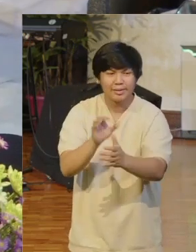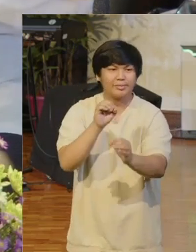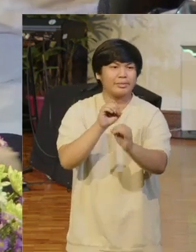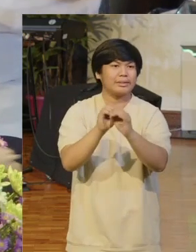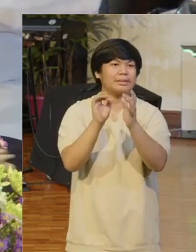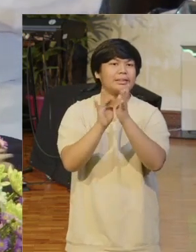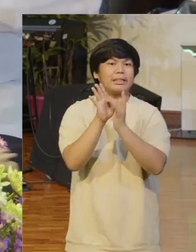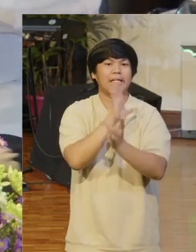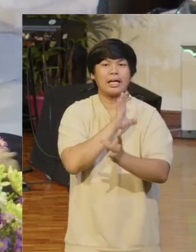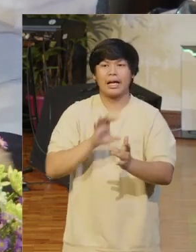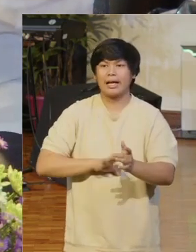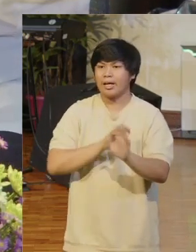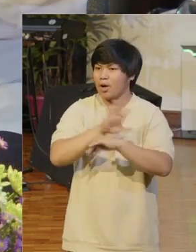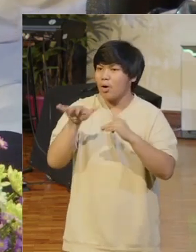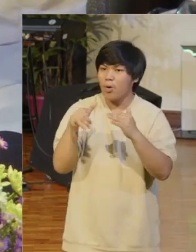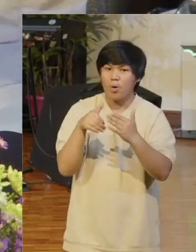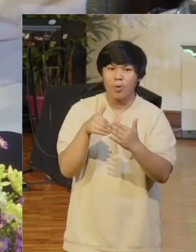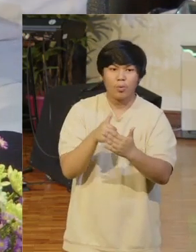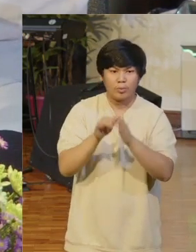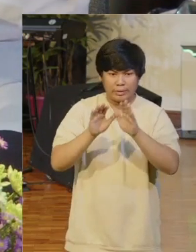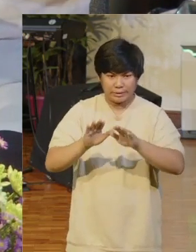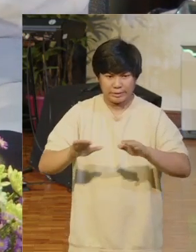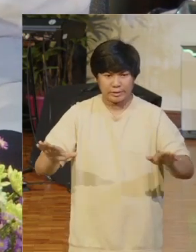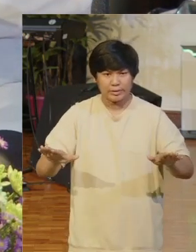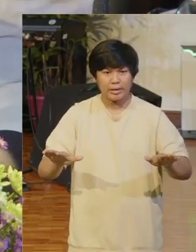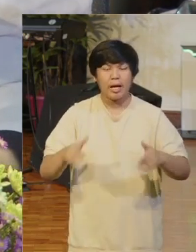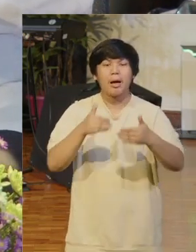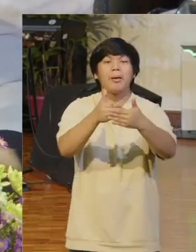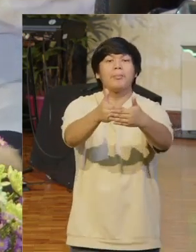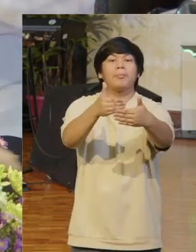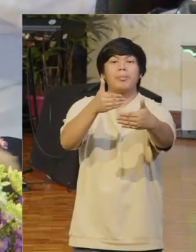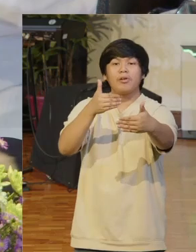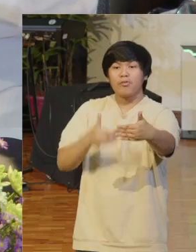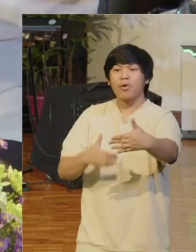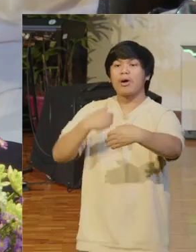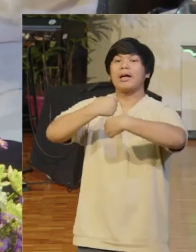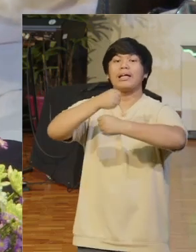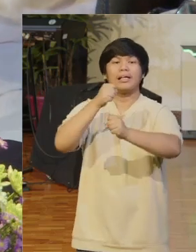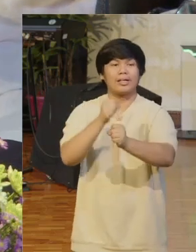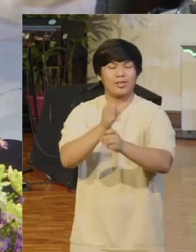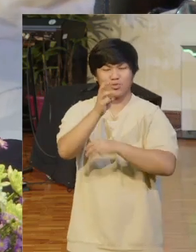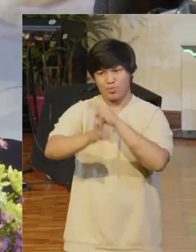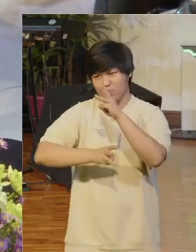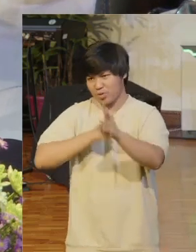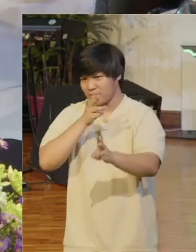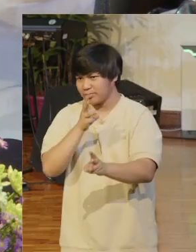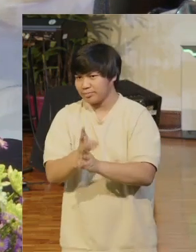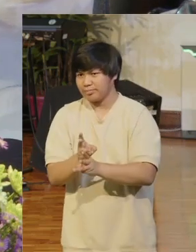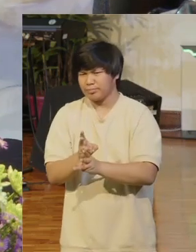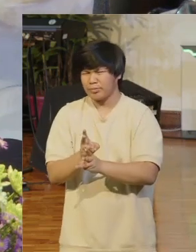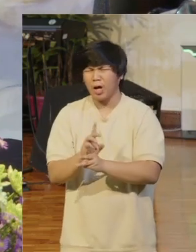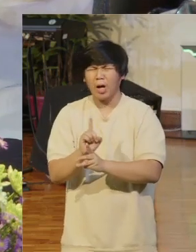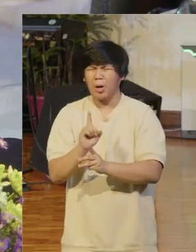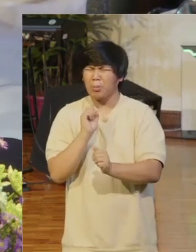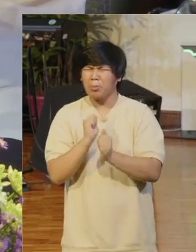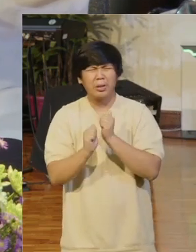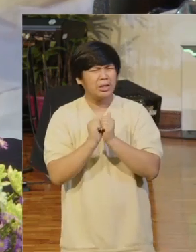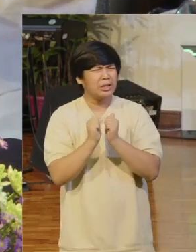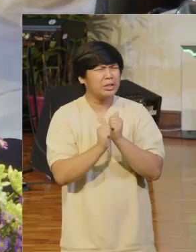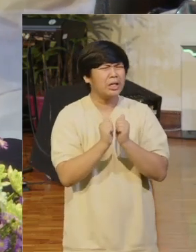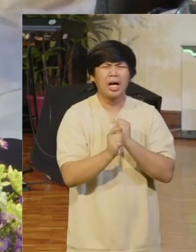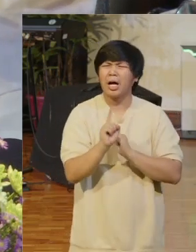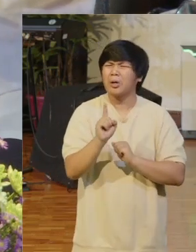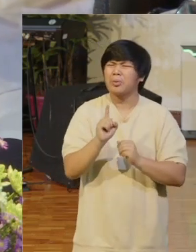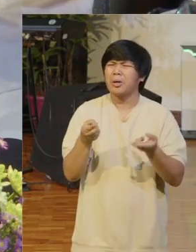na lahat na kanyang magiging anak, bago pa niya nilikha ang lahat. Ano ba ang